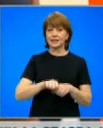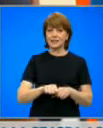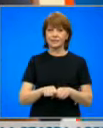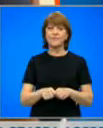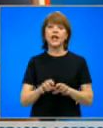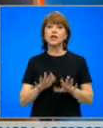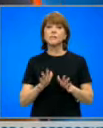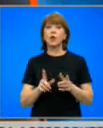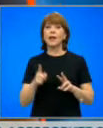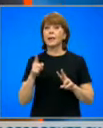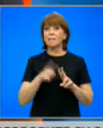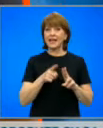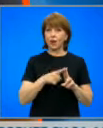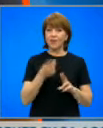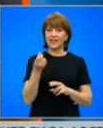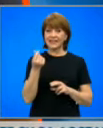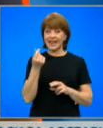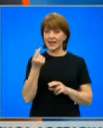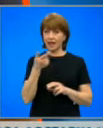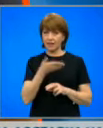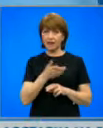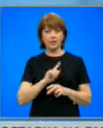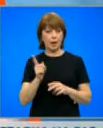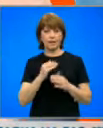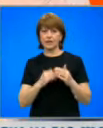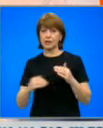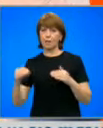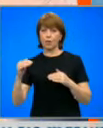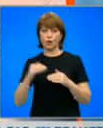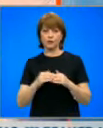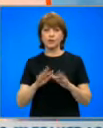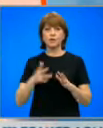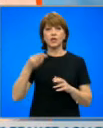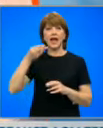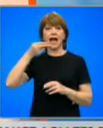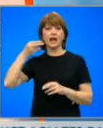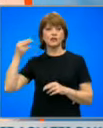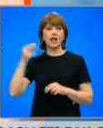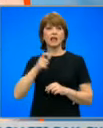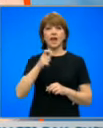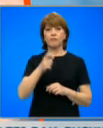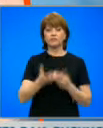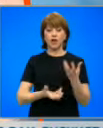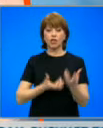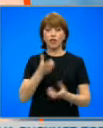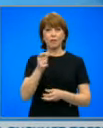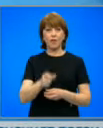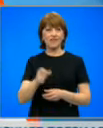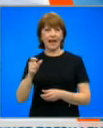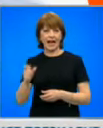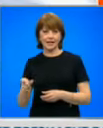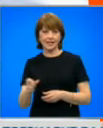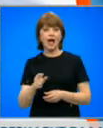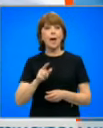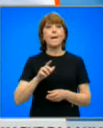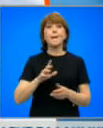премиера Кирил Петков цената на тока след мораториума няма да се покачи. Според Асоциацията на топлофикационните дружества у нас обаче от месец